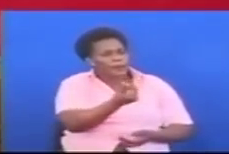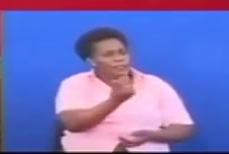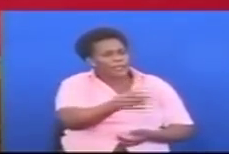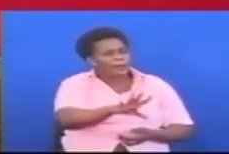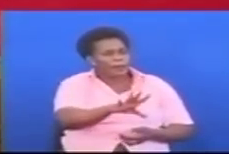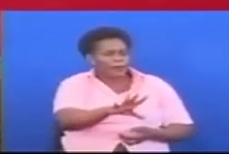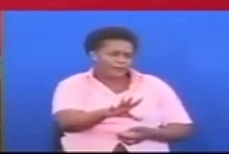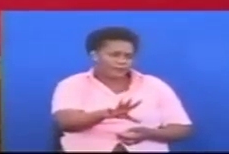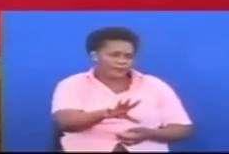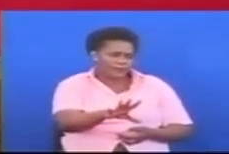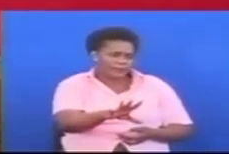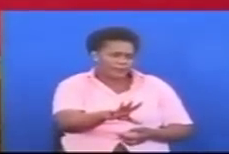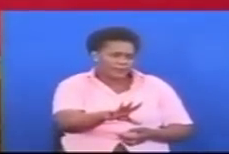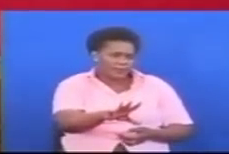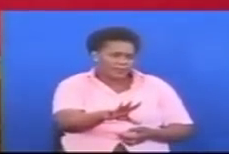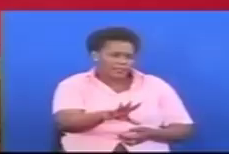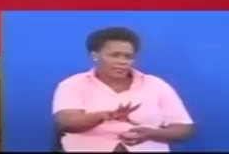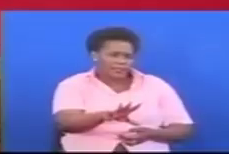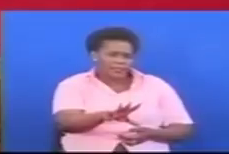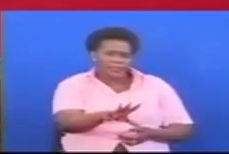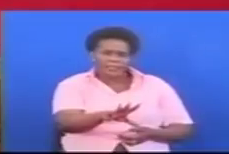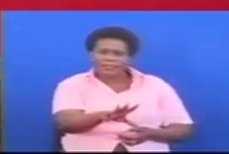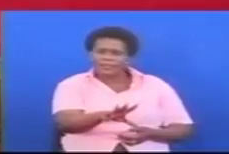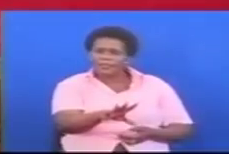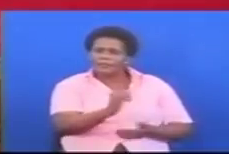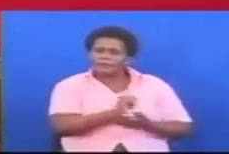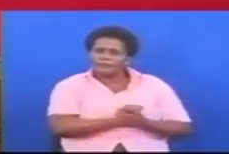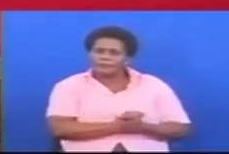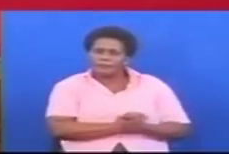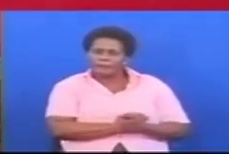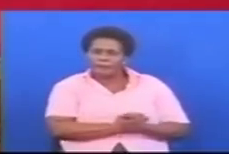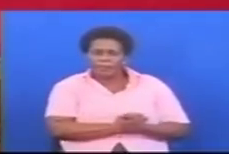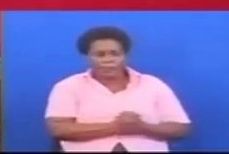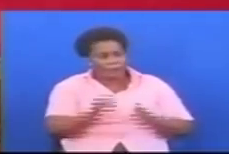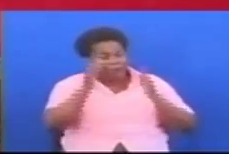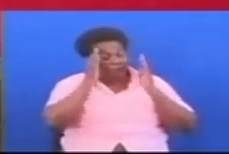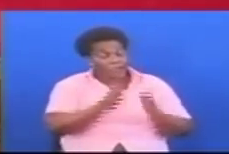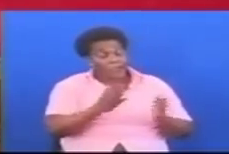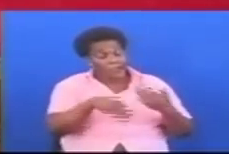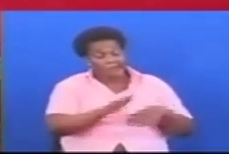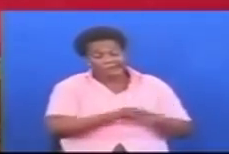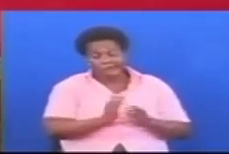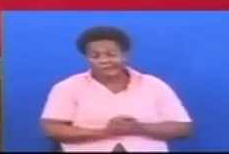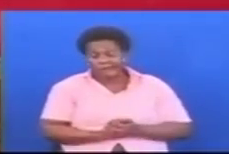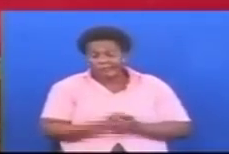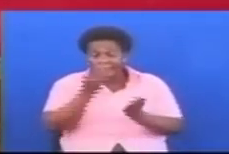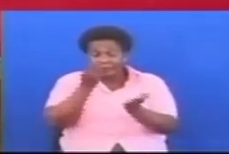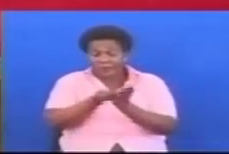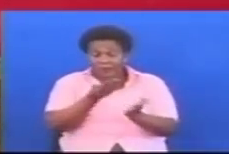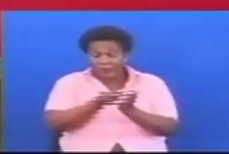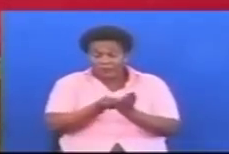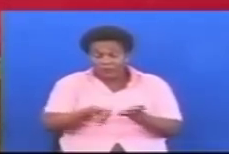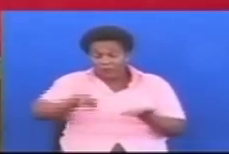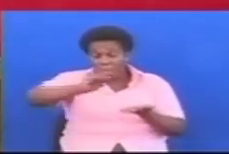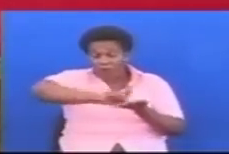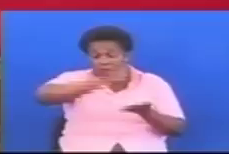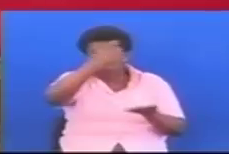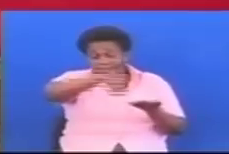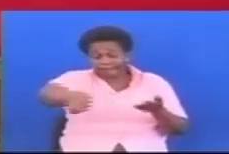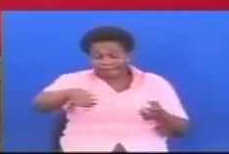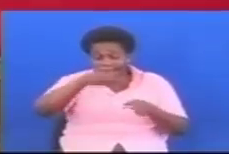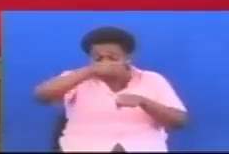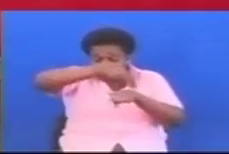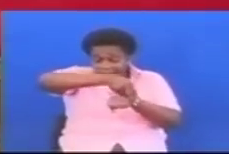miongoni mwa wakazi wa kaya duni mjini. Mheshimiwa Mwenyekiti, pendekezo la kuongeza tozo kwa kila lita ya mafuta ya